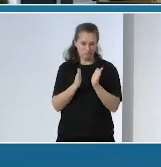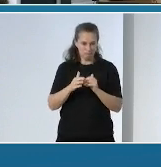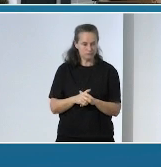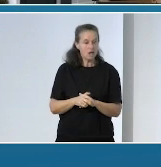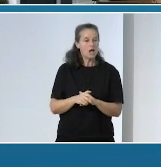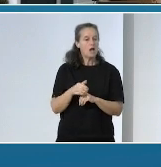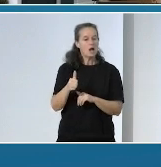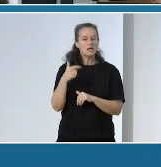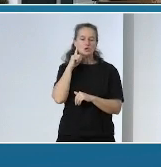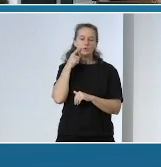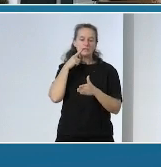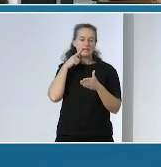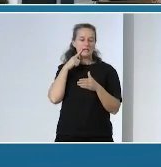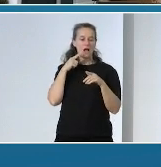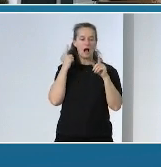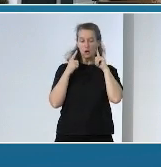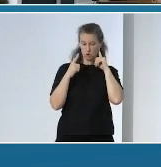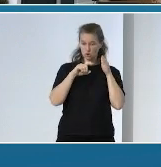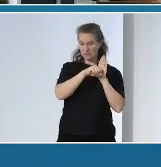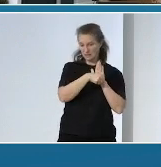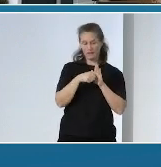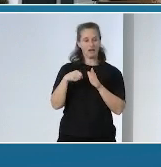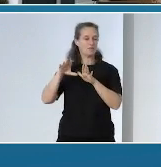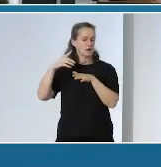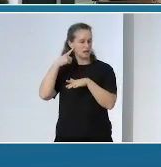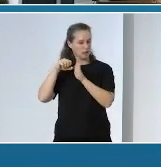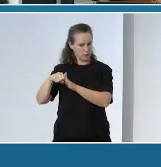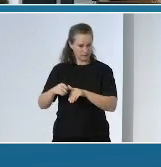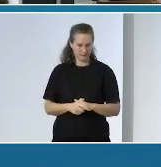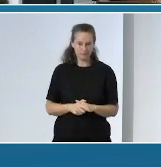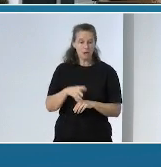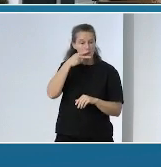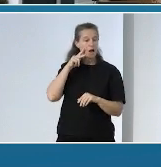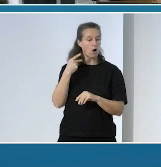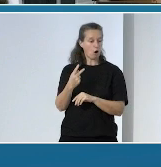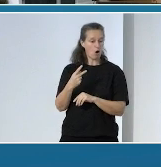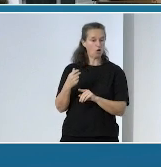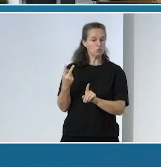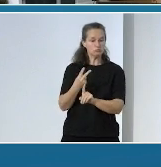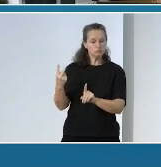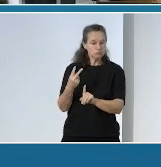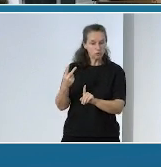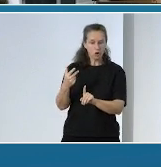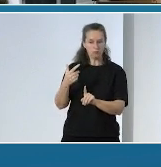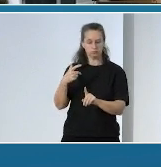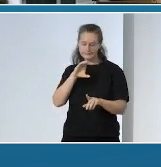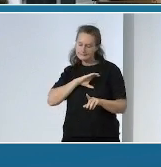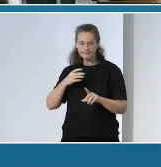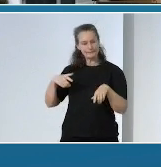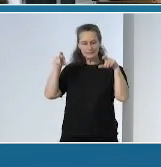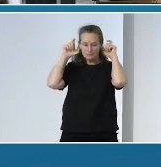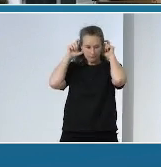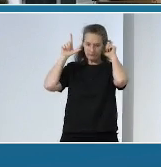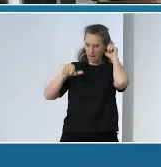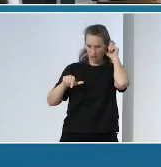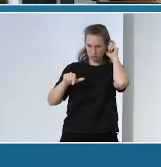Elle présente une surdité sévère à gauche et moyenne à droite. Les parents sont déjà lancés dans l'appareillage. Elle a 2